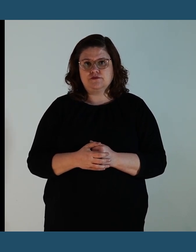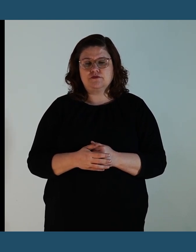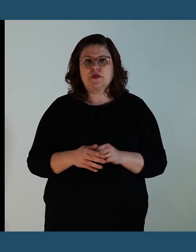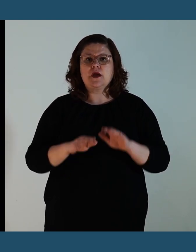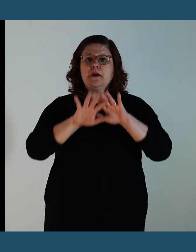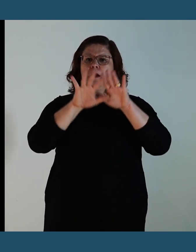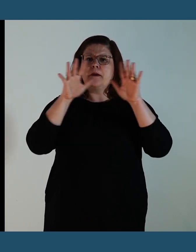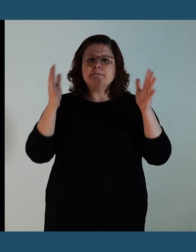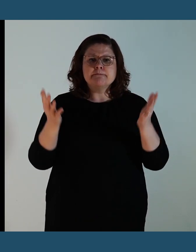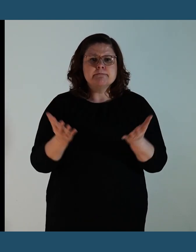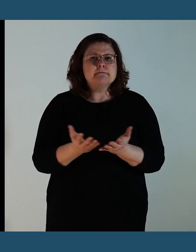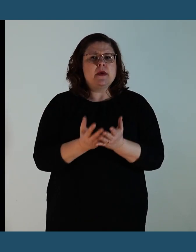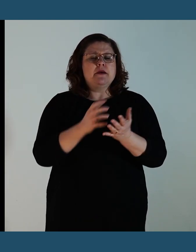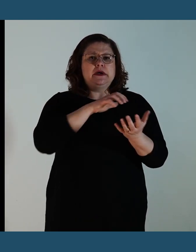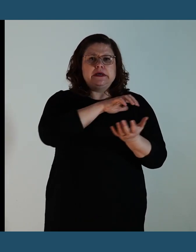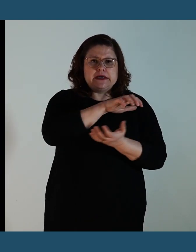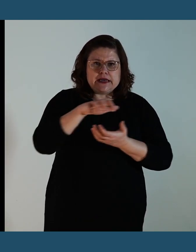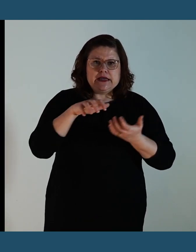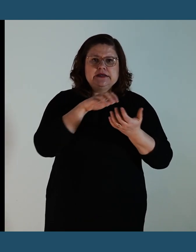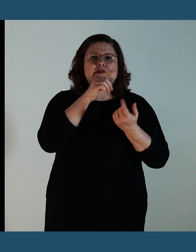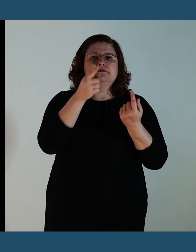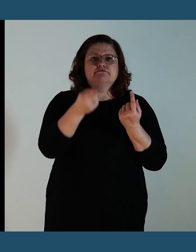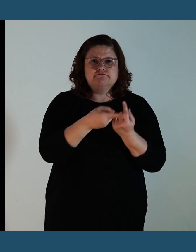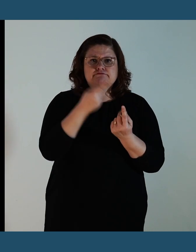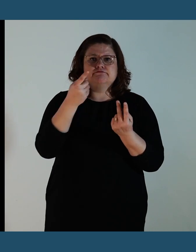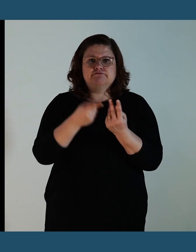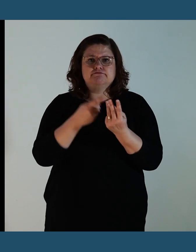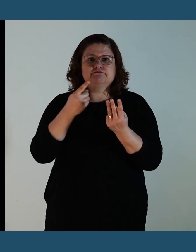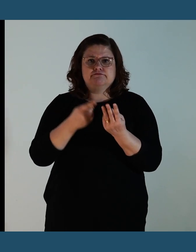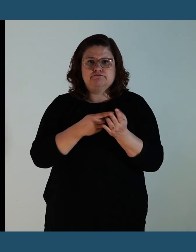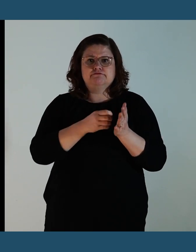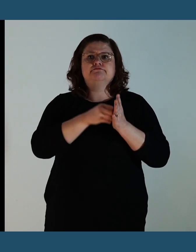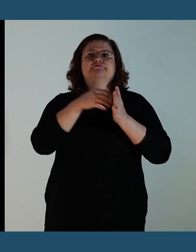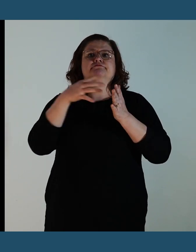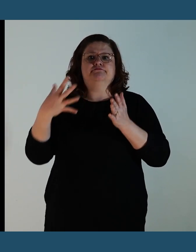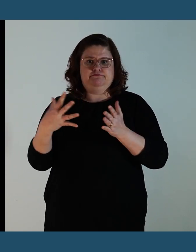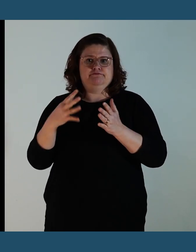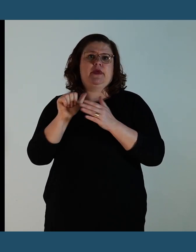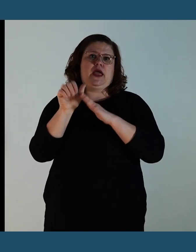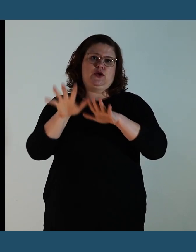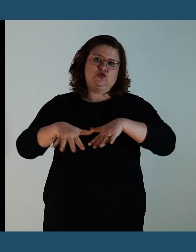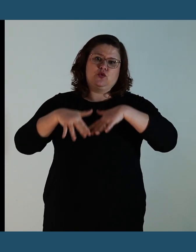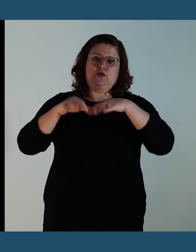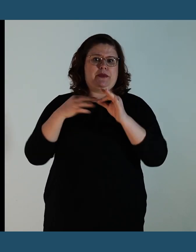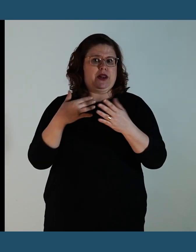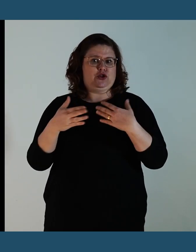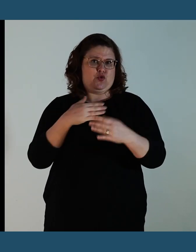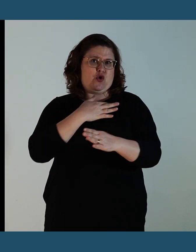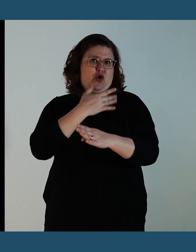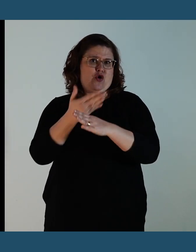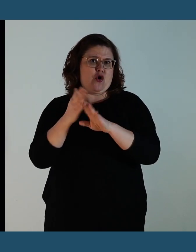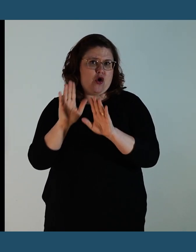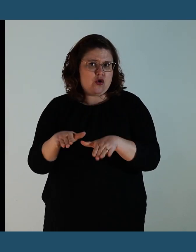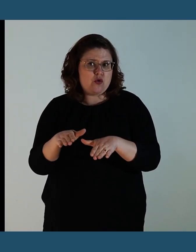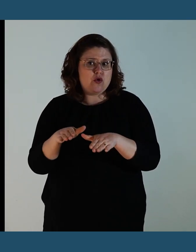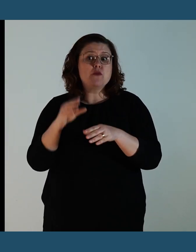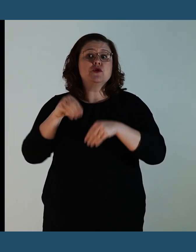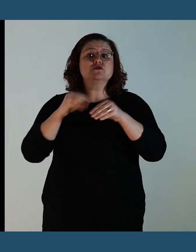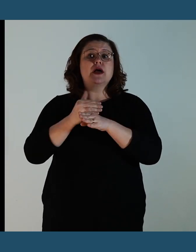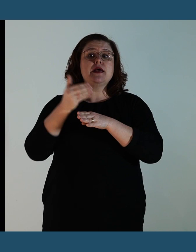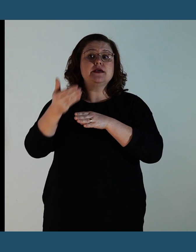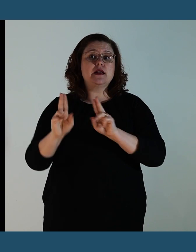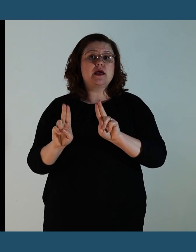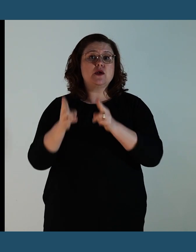Maailmanlaajuiset kriisit ovat pitkälti määrittäneet viime vuosien eduskuntatyöskentelyä ja myös tuleva eduskunta aloittaa vaalien jälkeen